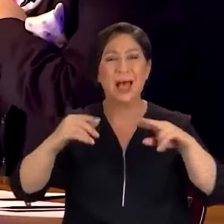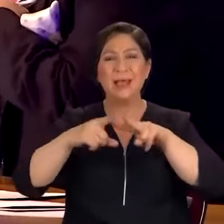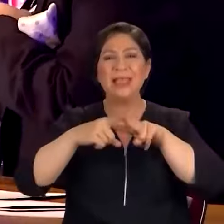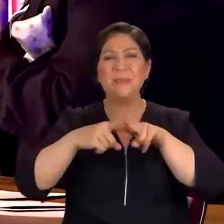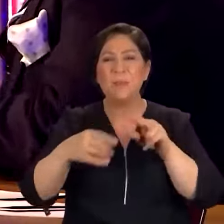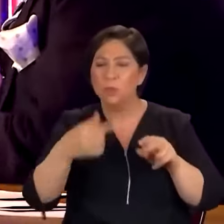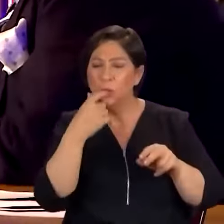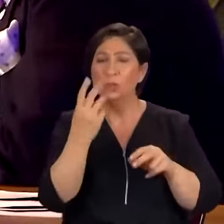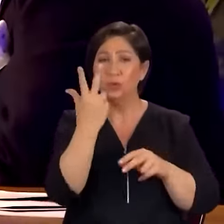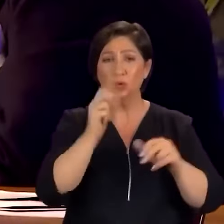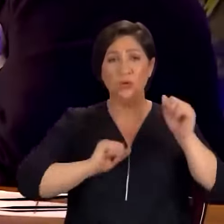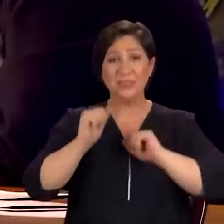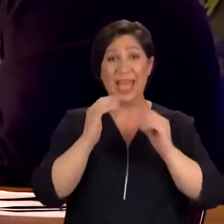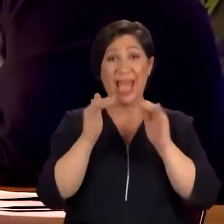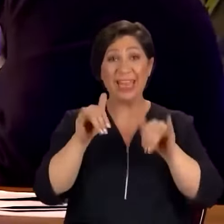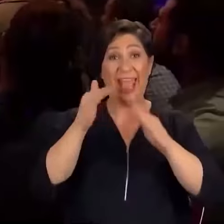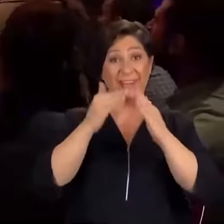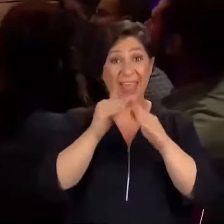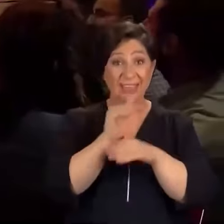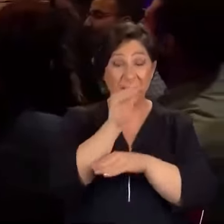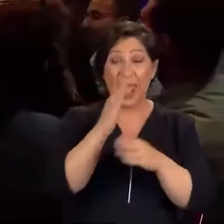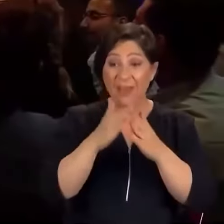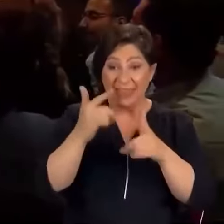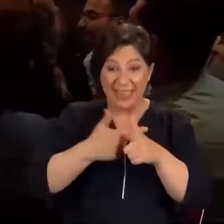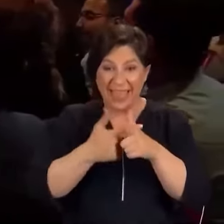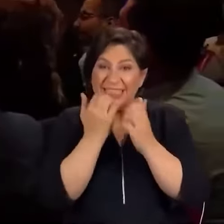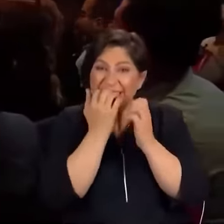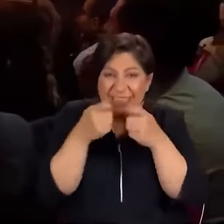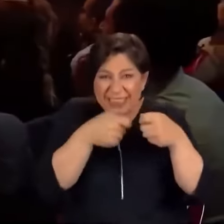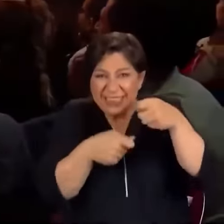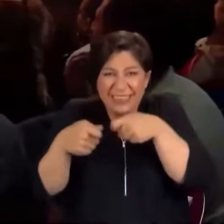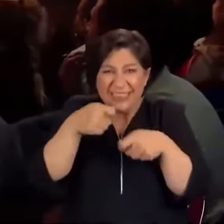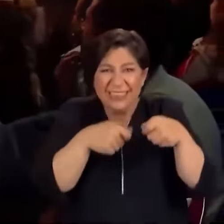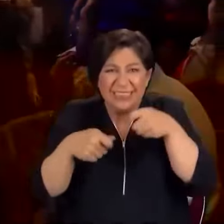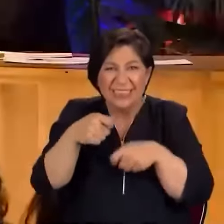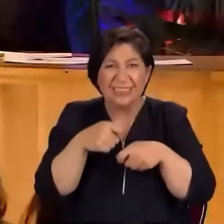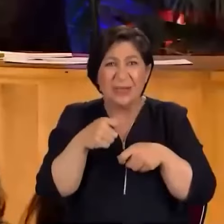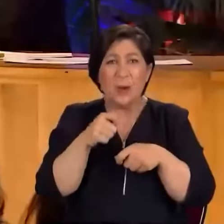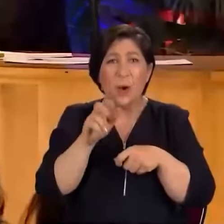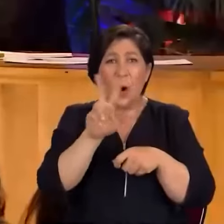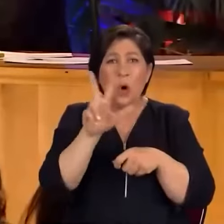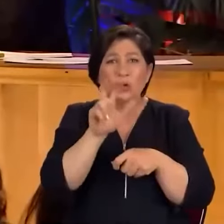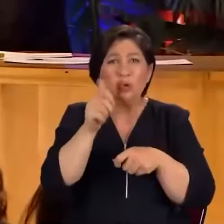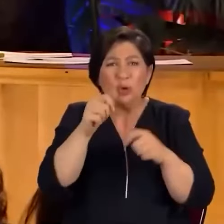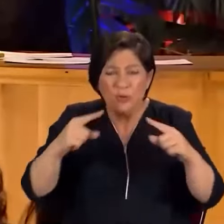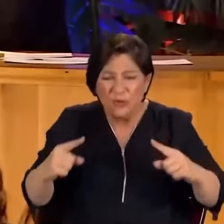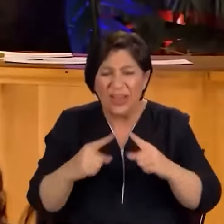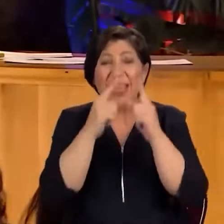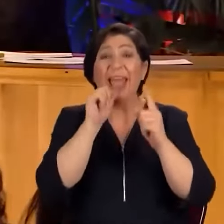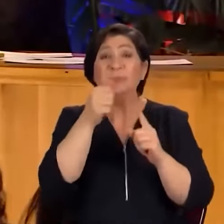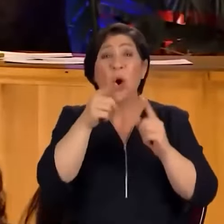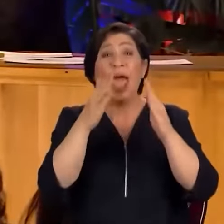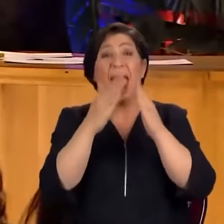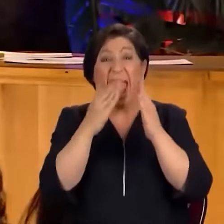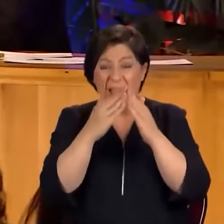3 üniversiteli arkadaşımız aynı evde yaşarken ev kirasını ödeyebilmek için 30 gün yani 30 gün finalinde hiçbir zaman o